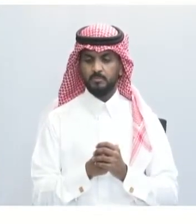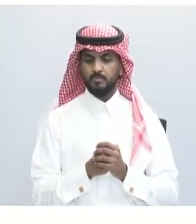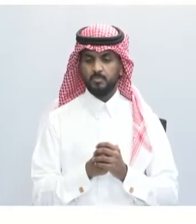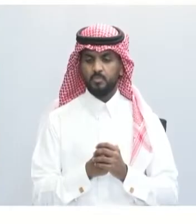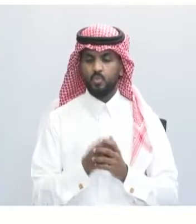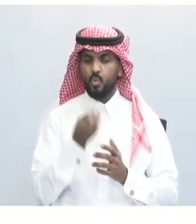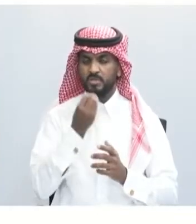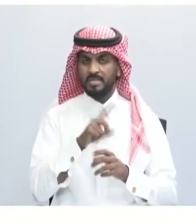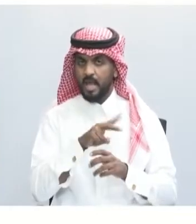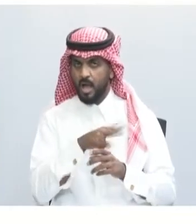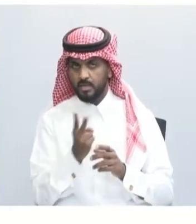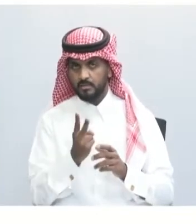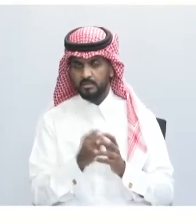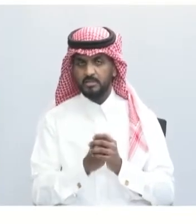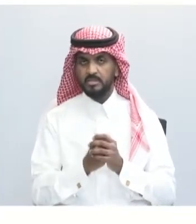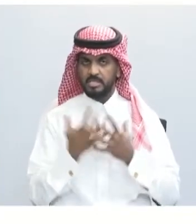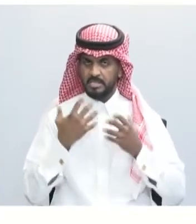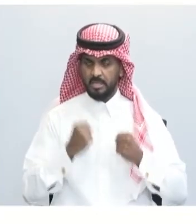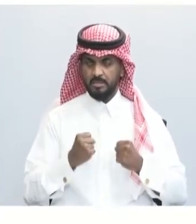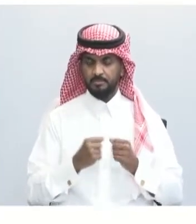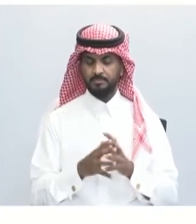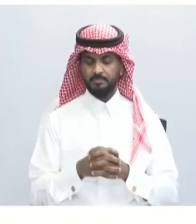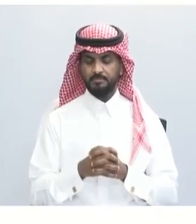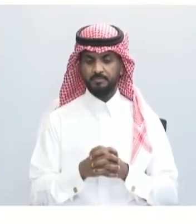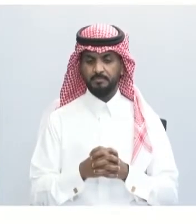وجبات غير صحيه بكثره